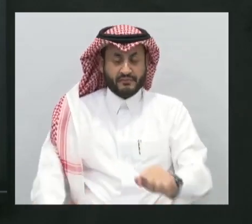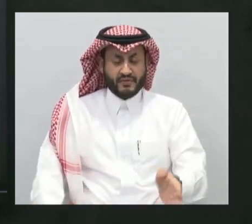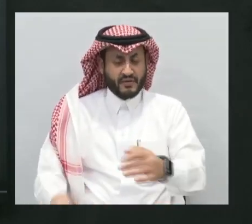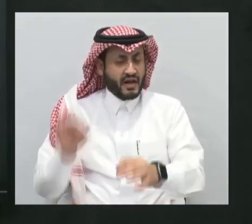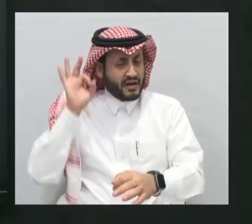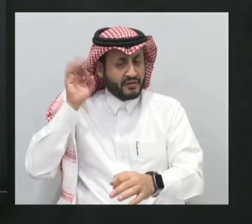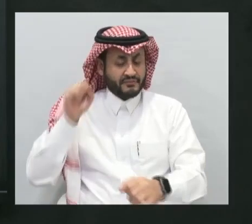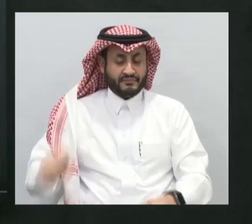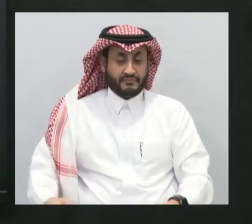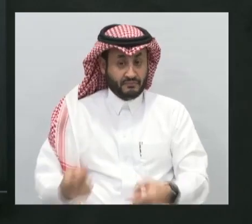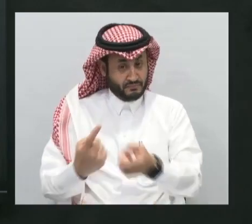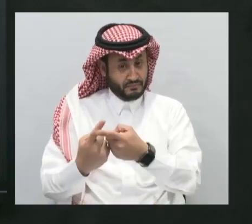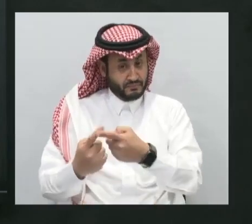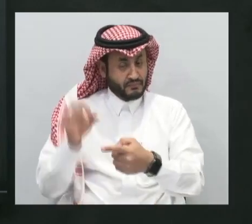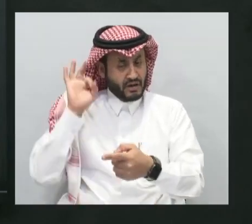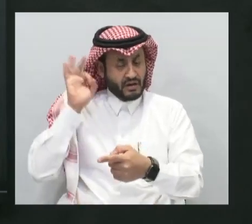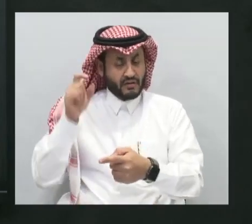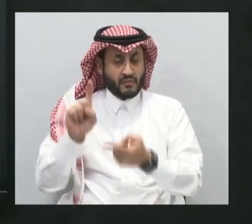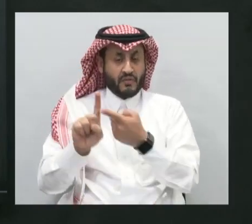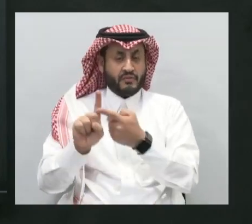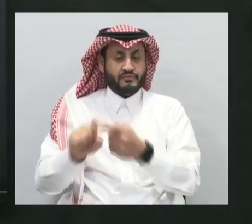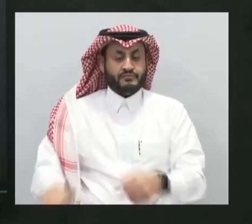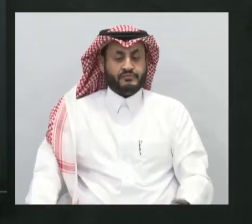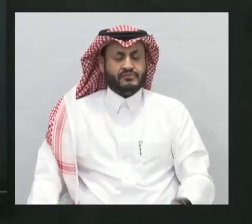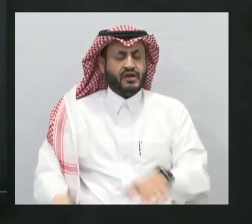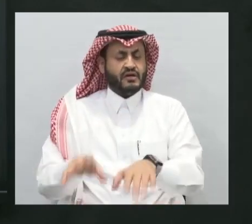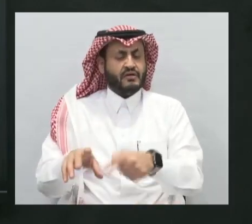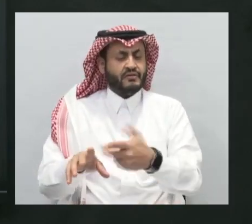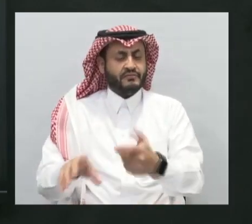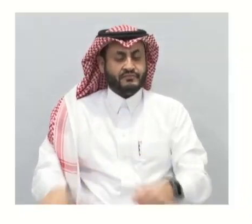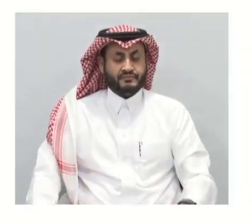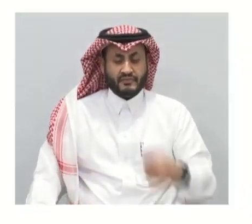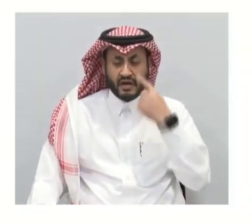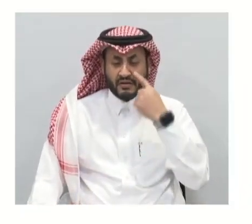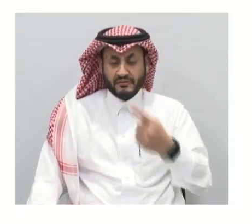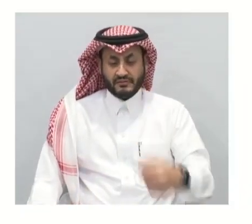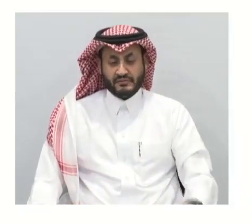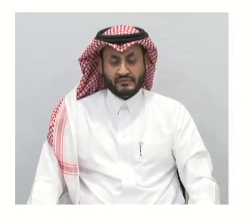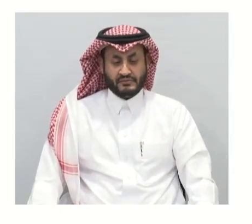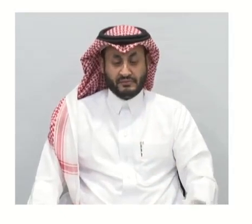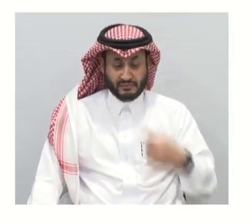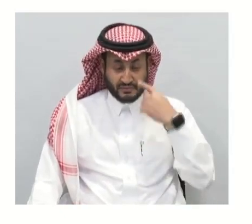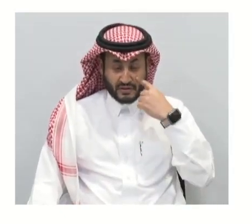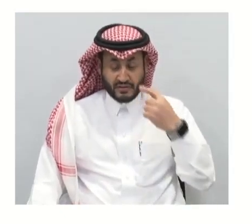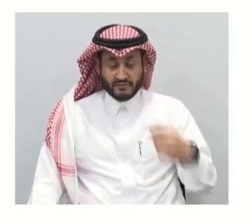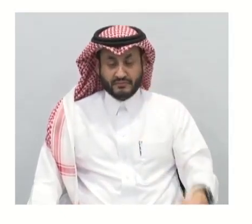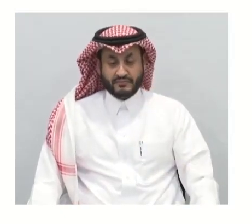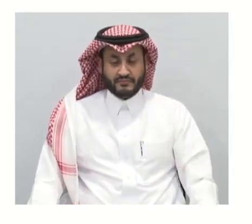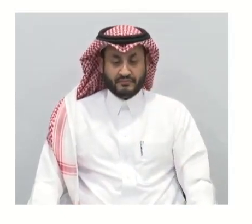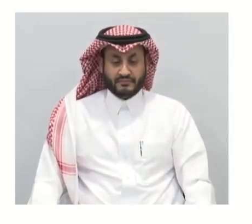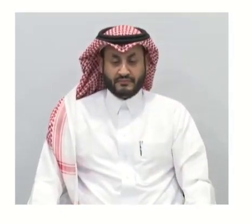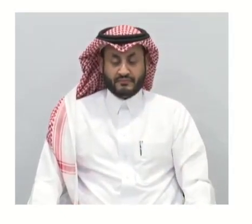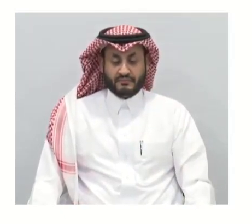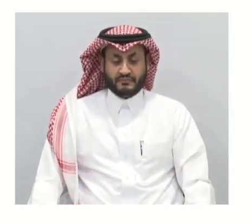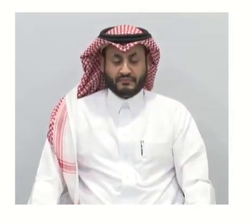الوظيفه الاساسيه هي السمع كيف اتزان او التوازن نشاهد الان السمع من